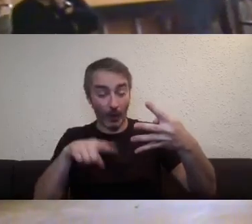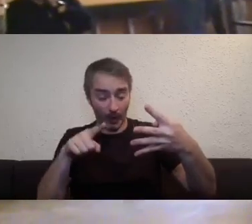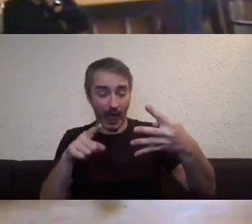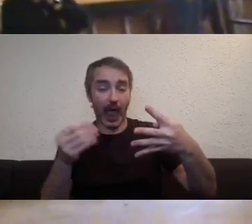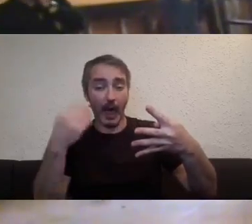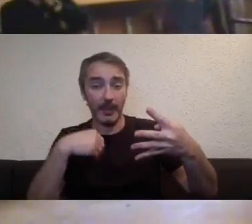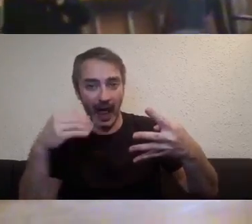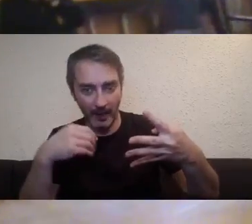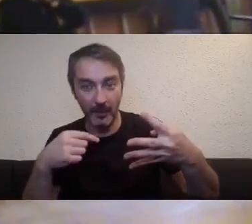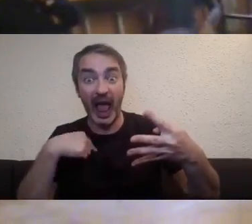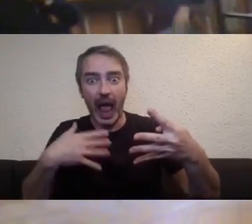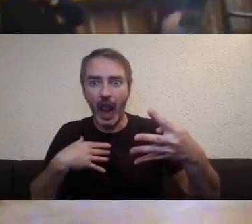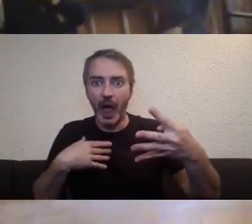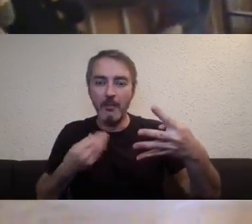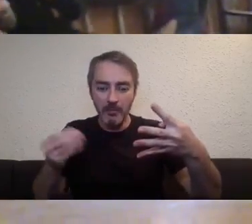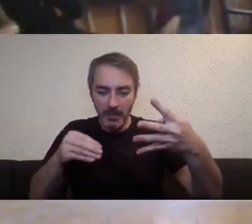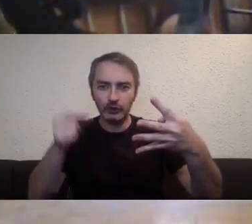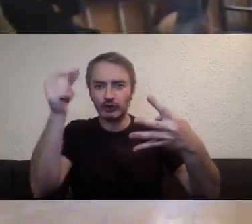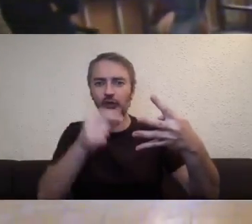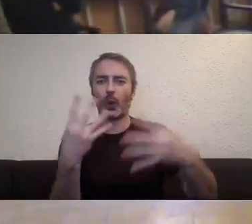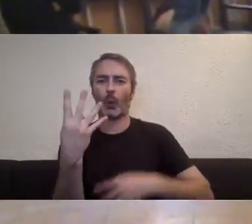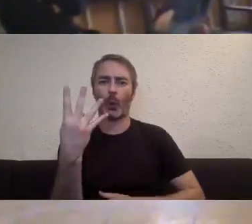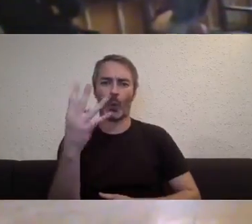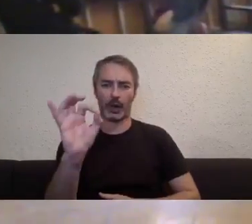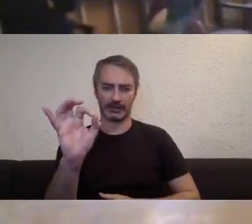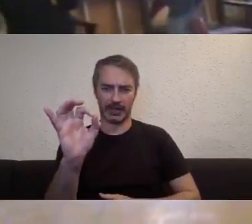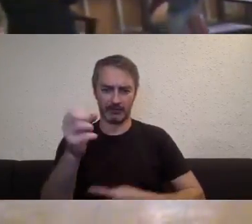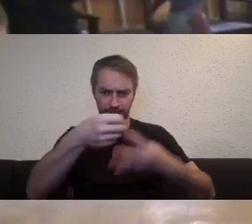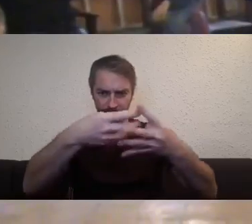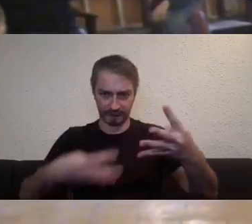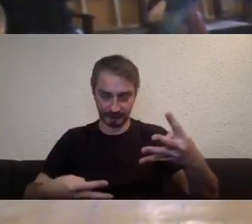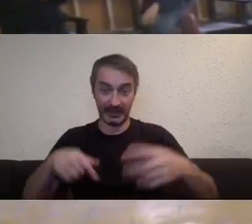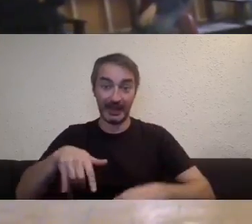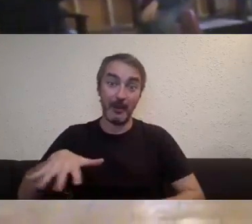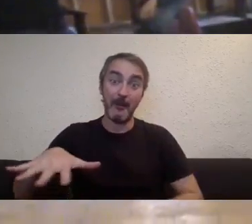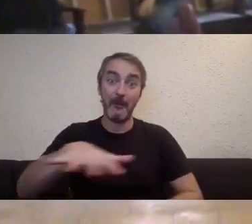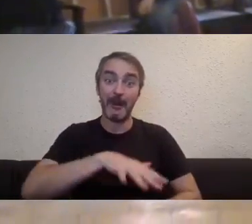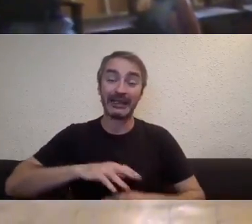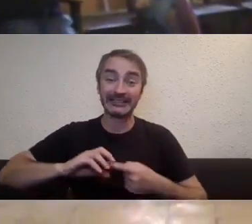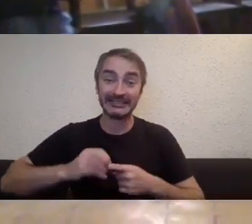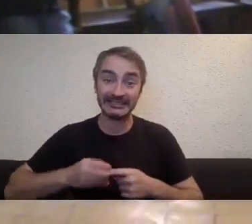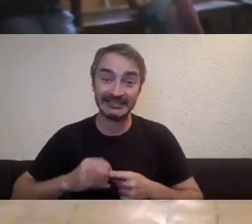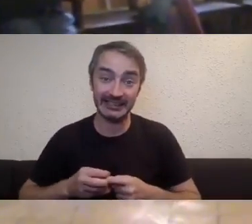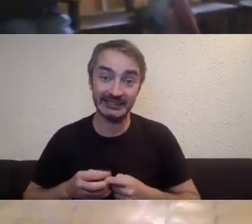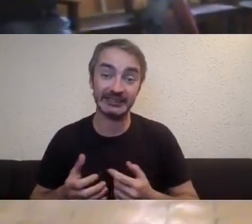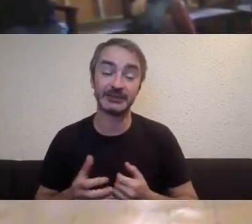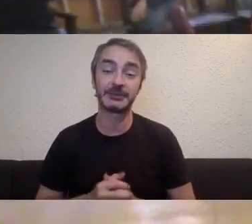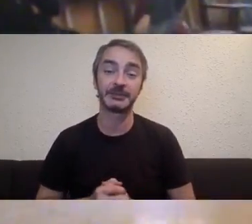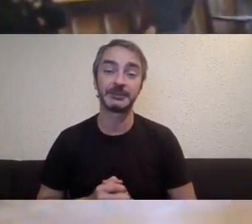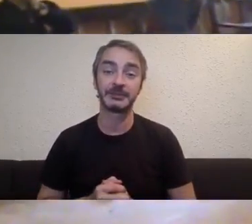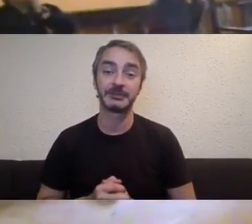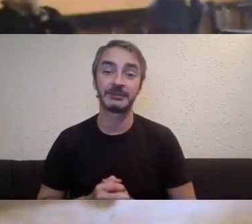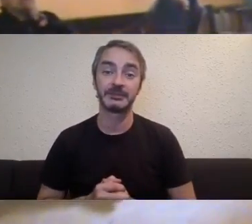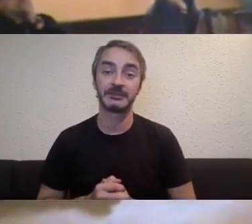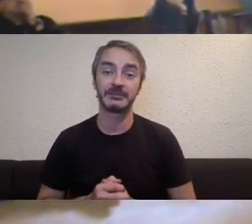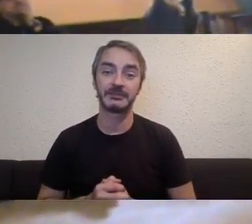me'n deixava, ja tenim com gairebé 40, i que, bueno, que el barri de Sants, doncs, vulguis o